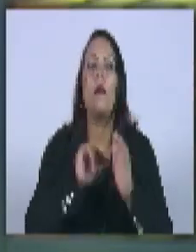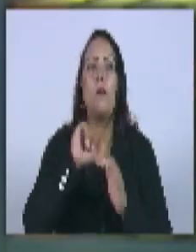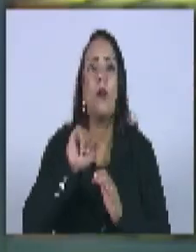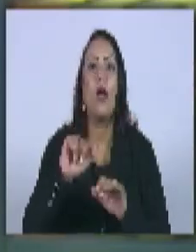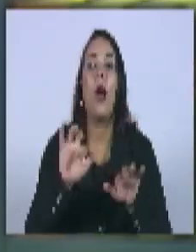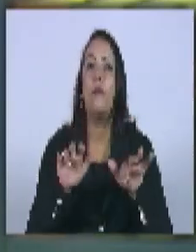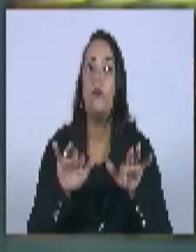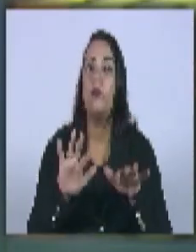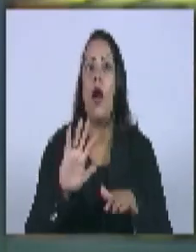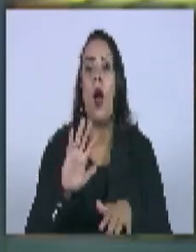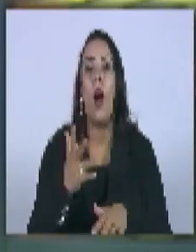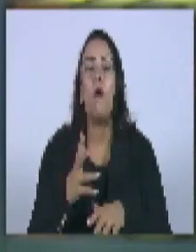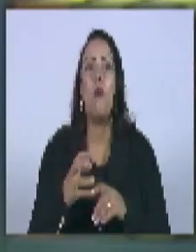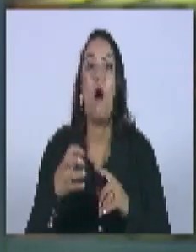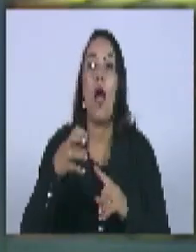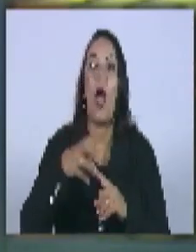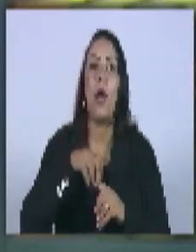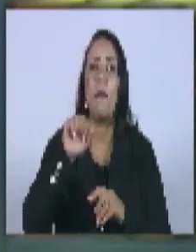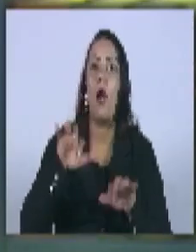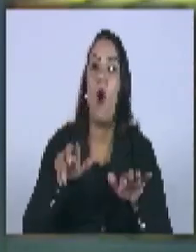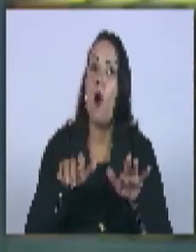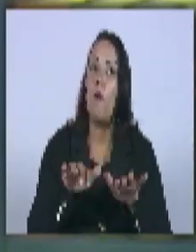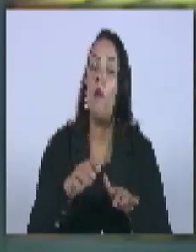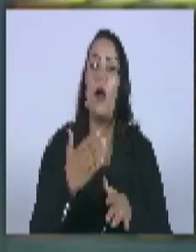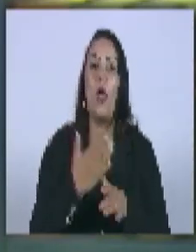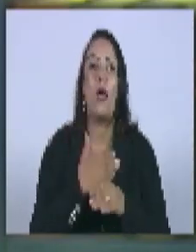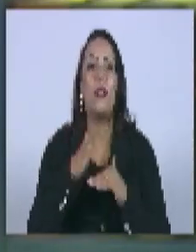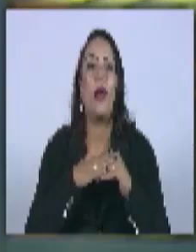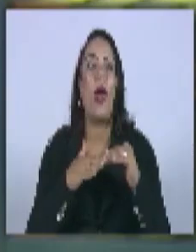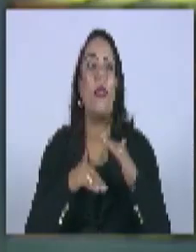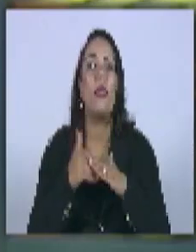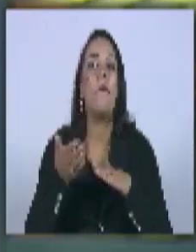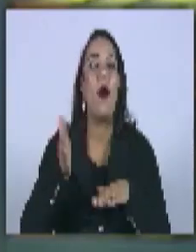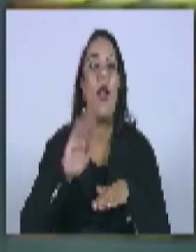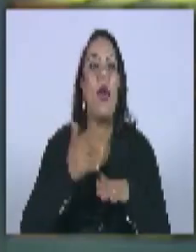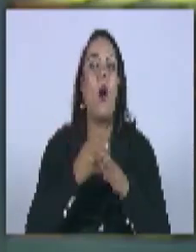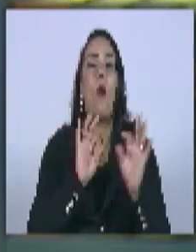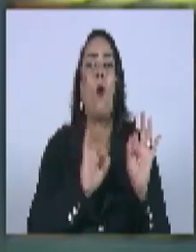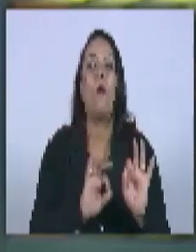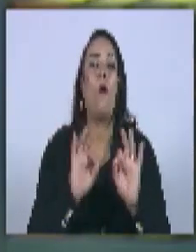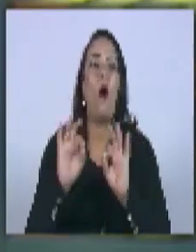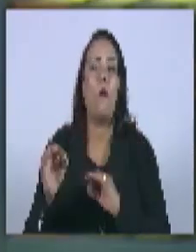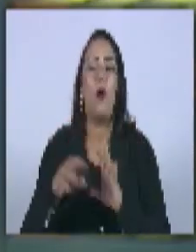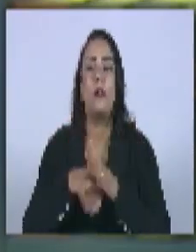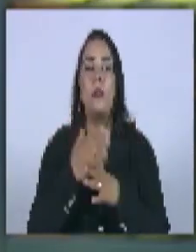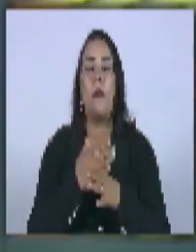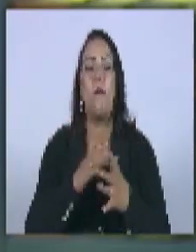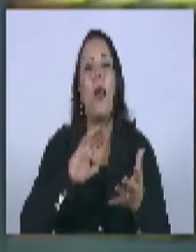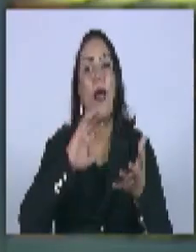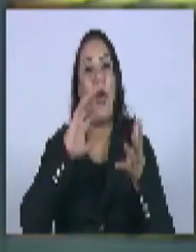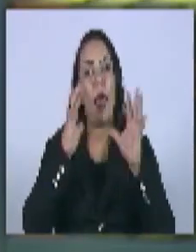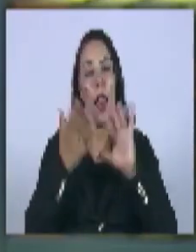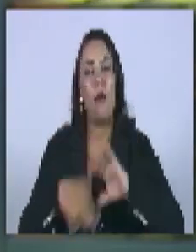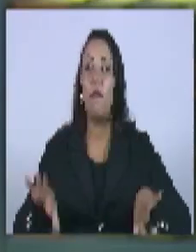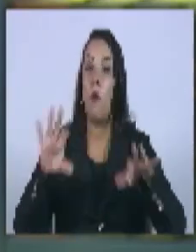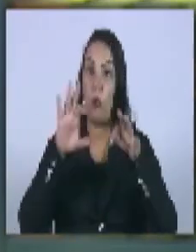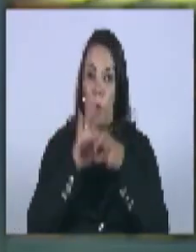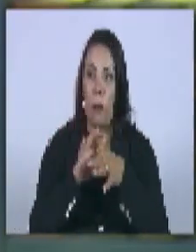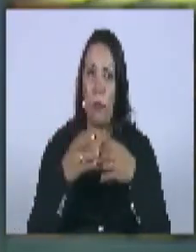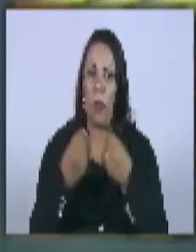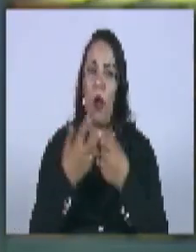الاخطاء التقنيه او الهجمات التقنيه دي ممكن يترتب عليها نفس الامر فالعالم مرتبط